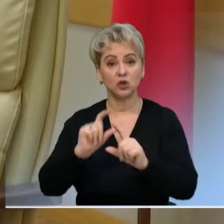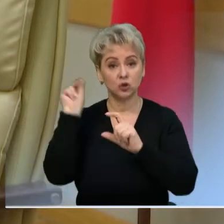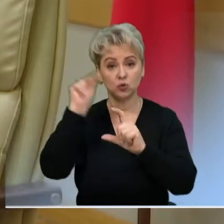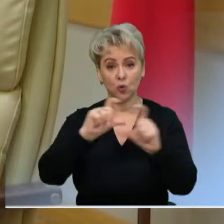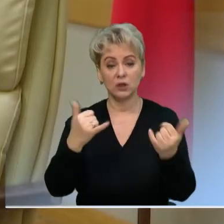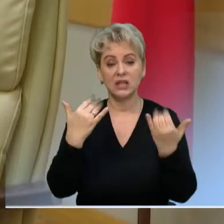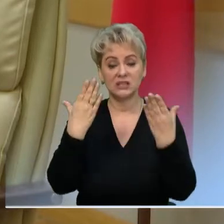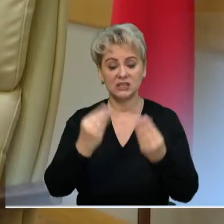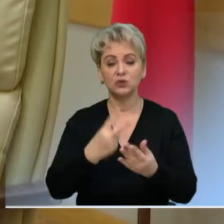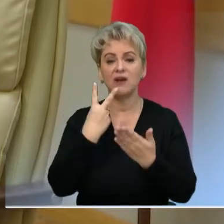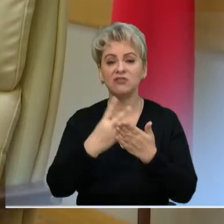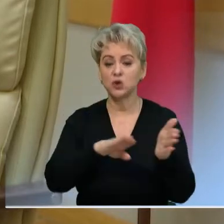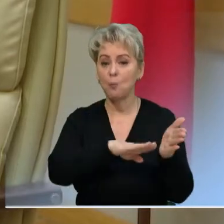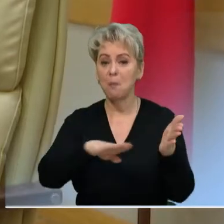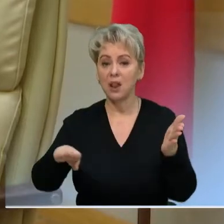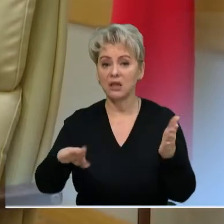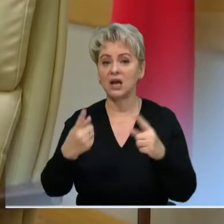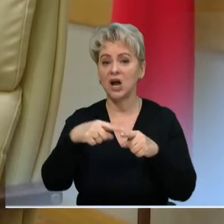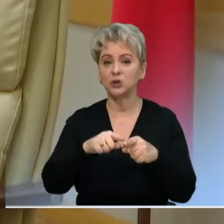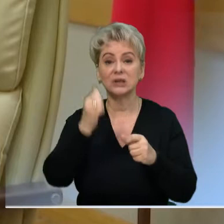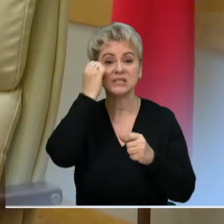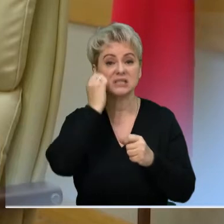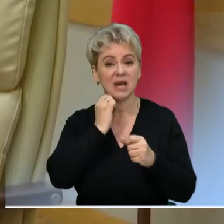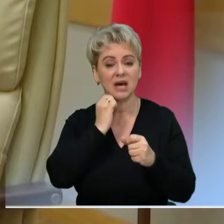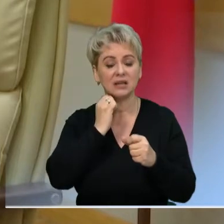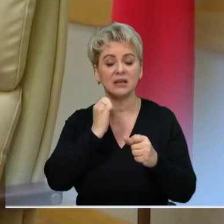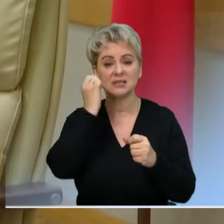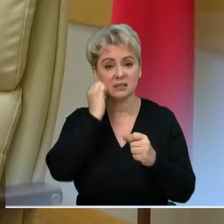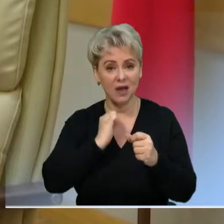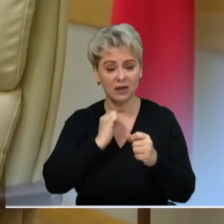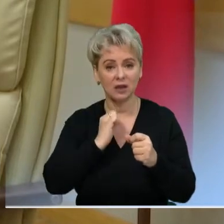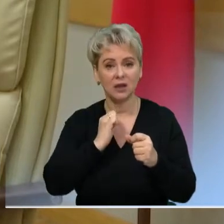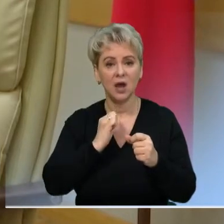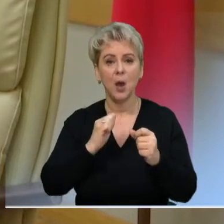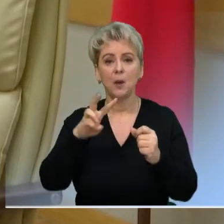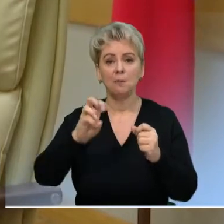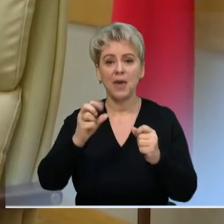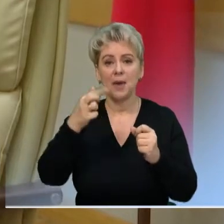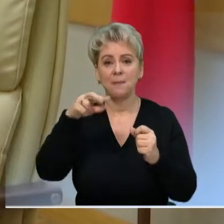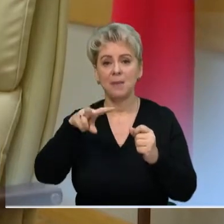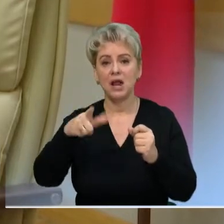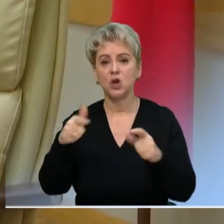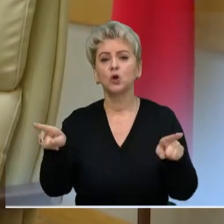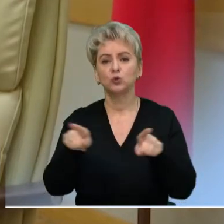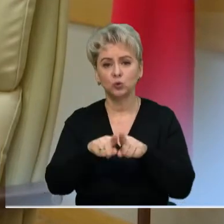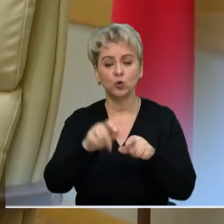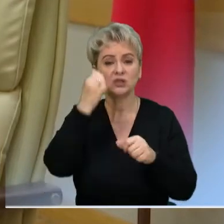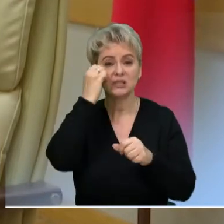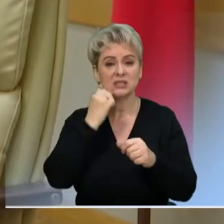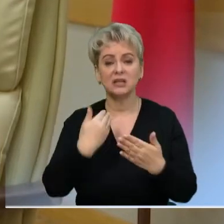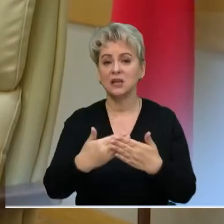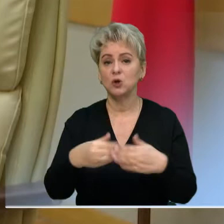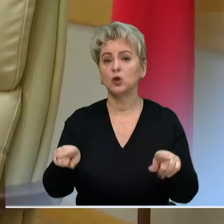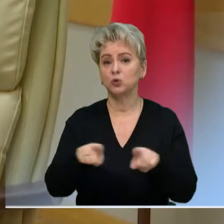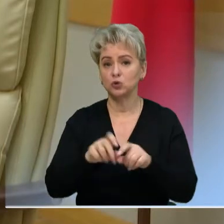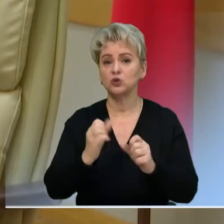день. Вот вижу полы, которые там уже старенькие, мебель, которая тоже уже ей, наверное, не меньше,